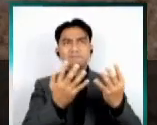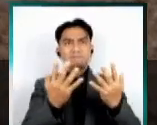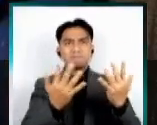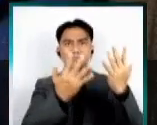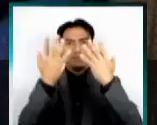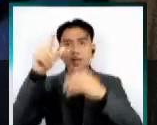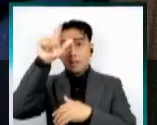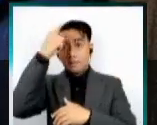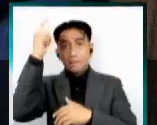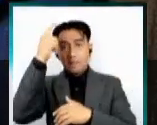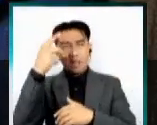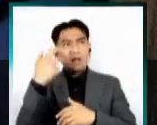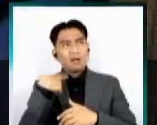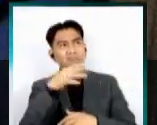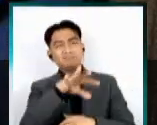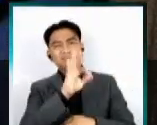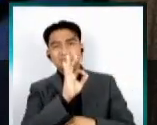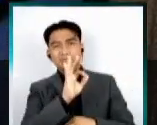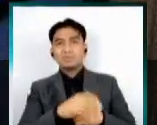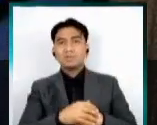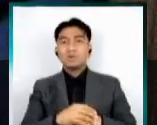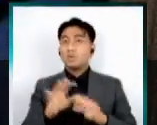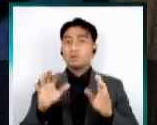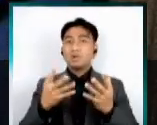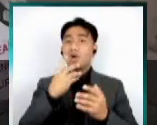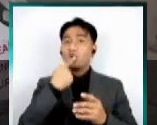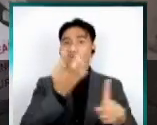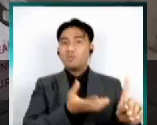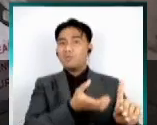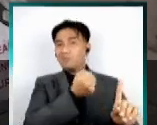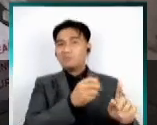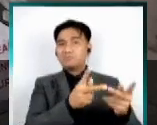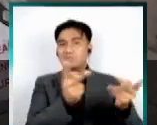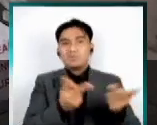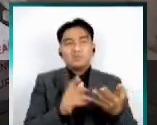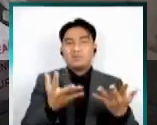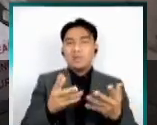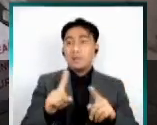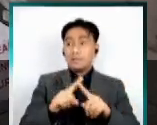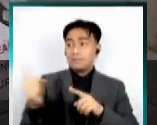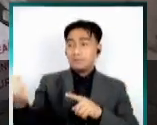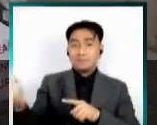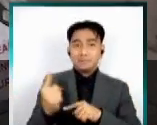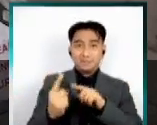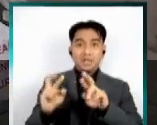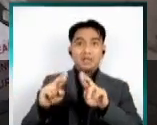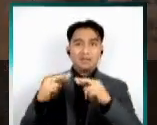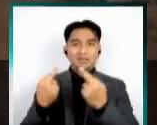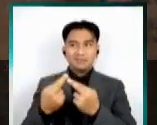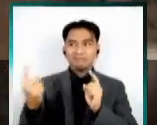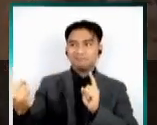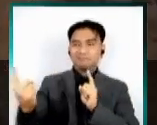rito. Walang mismong may-ari ng pagawaan pero isang kamag-anak ang humarap sa mga otoridad.